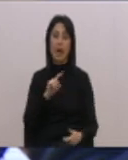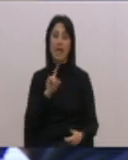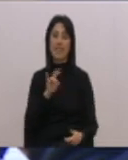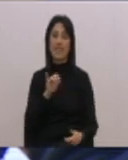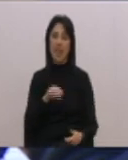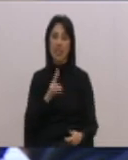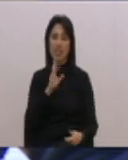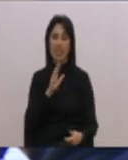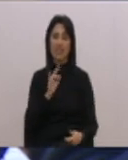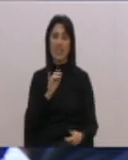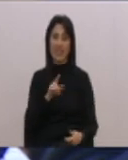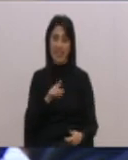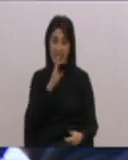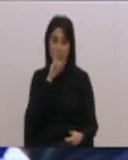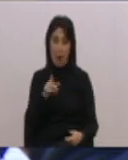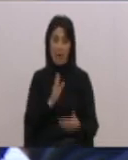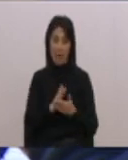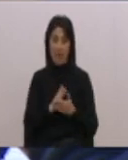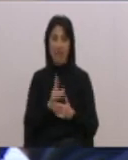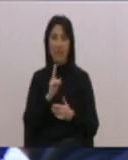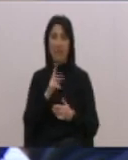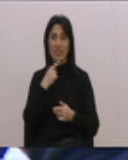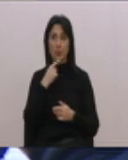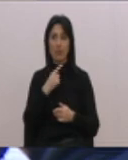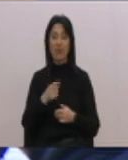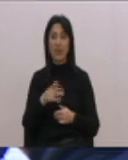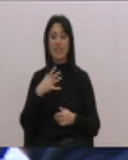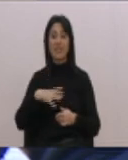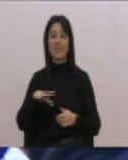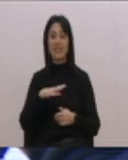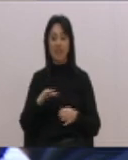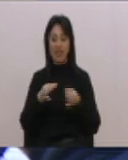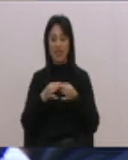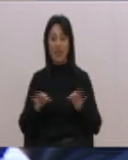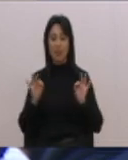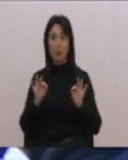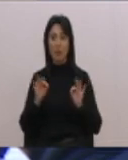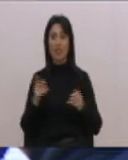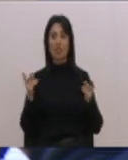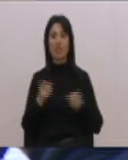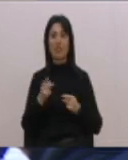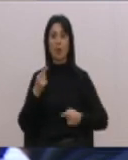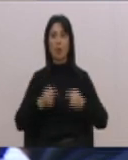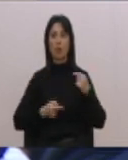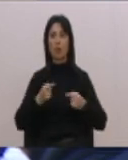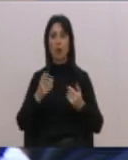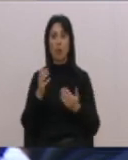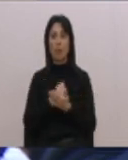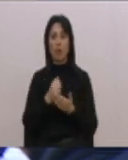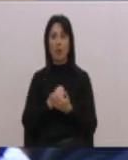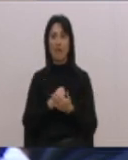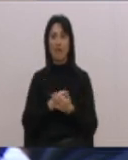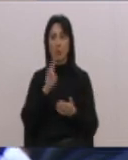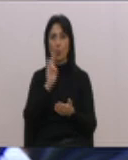და კვინიტაძე იყვნენ მოღალატეები, რომლებიც თვლიდნენ, რომ საქართველოს თავისუფლებას სჭირდება ბრძოლით მოპოვება